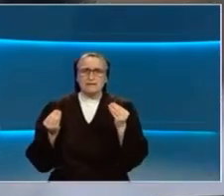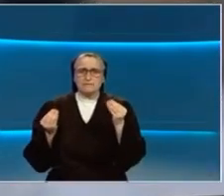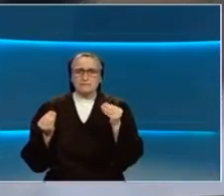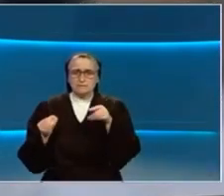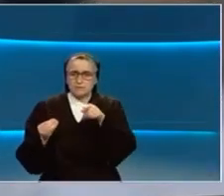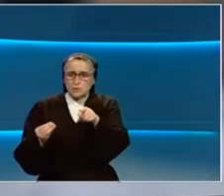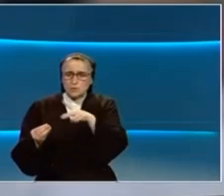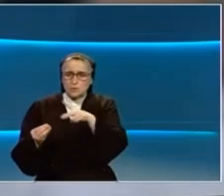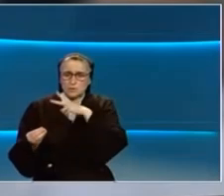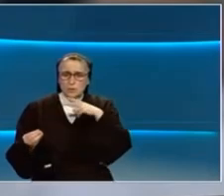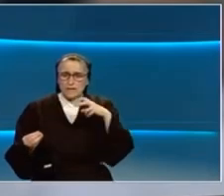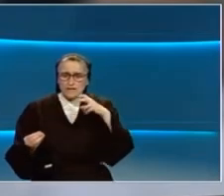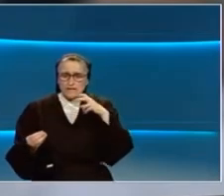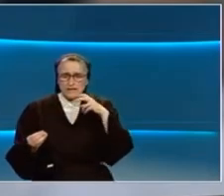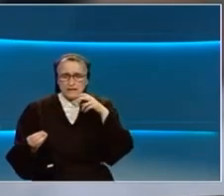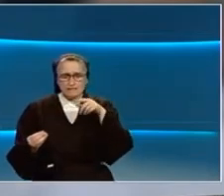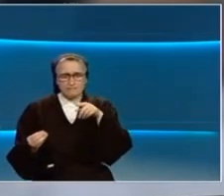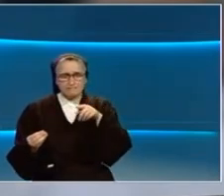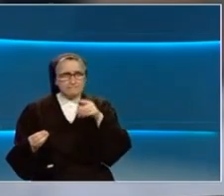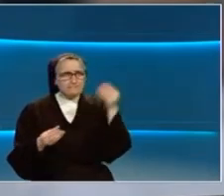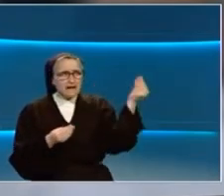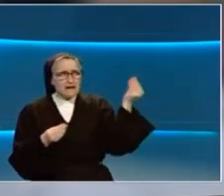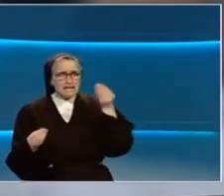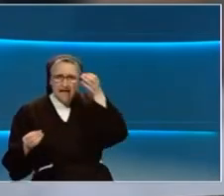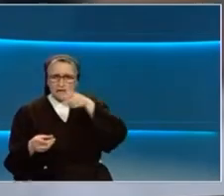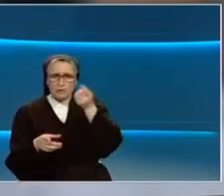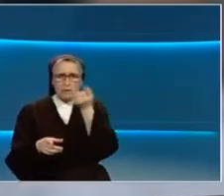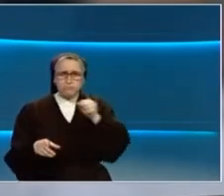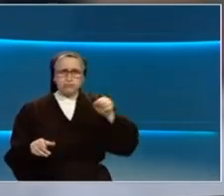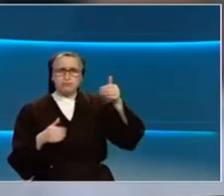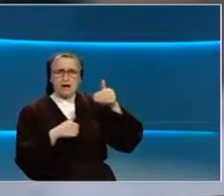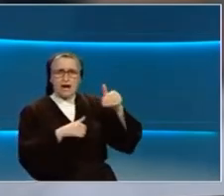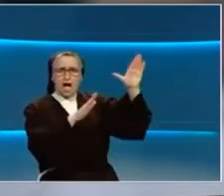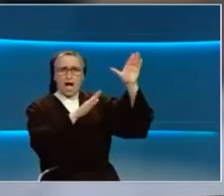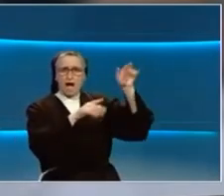Tu hai abbandonato la fonte della sapienza.